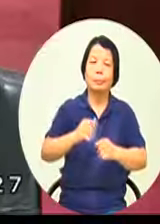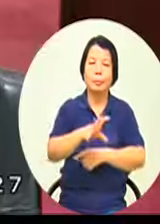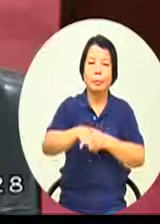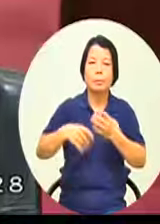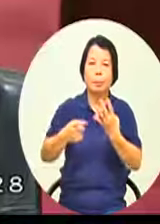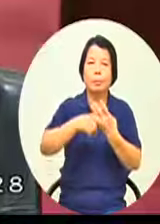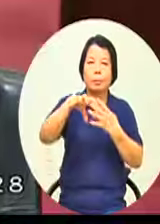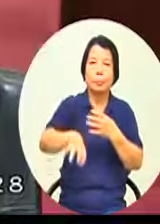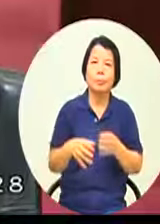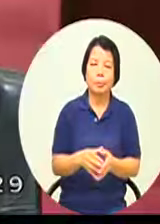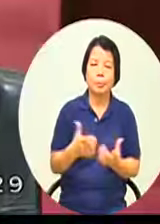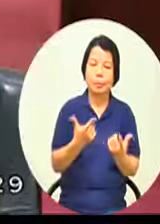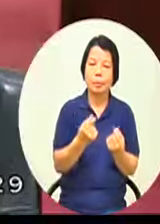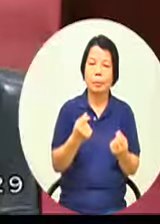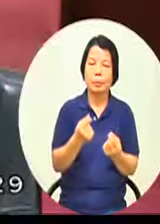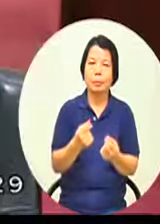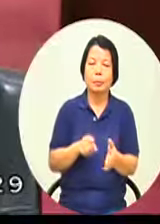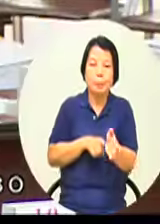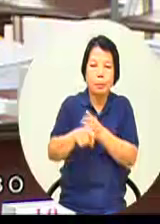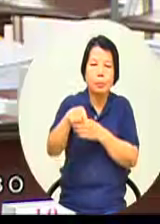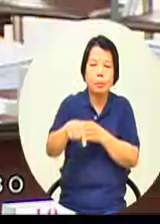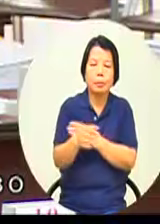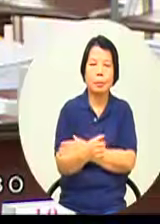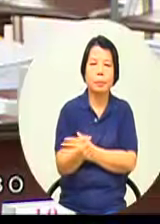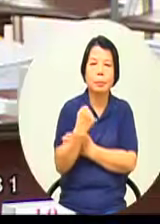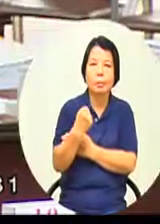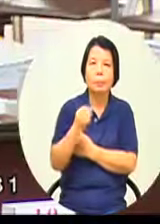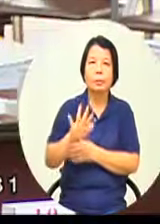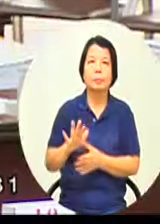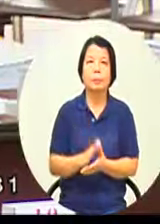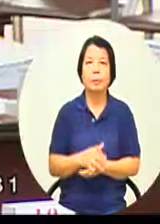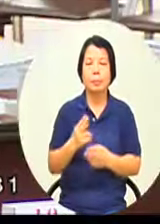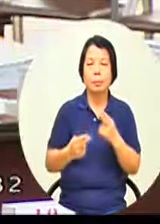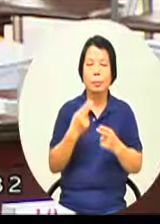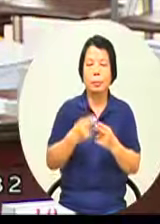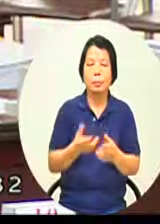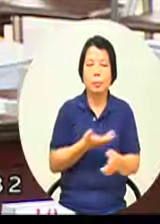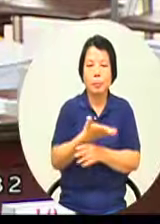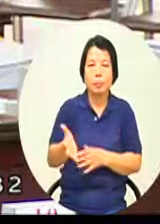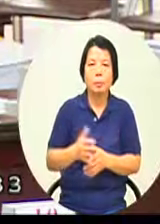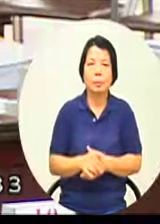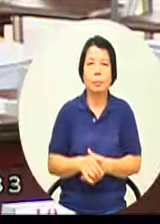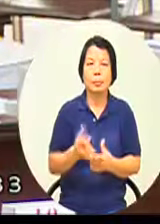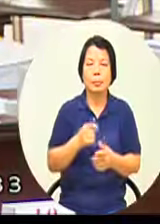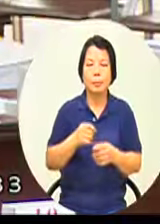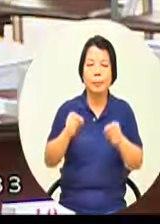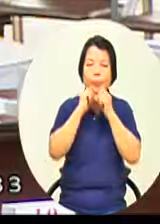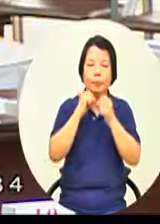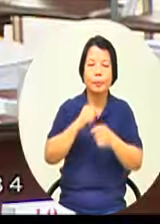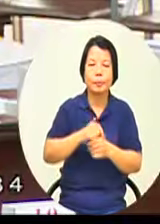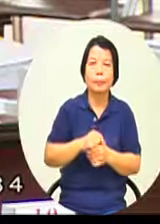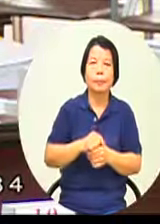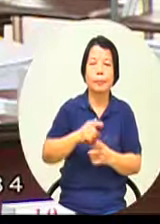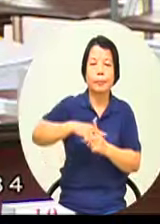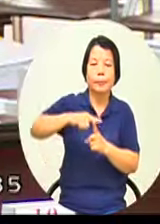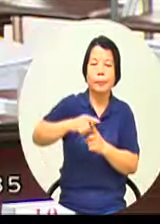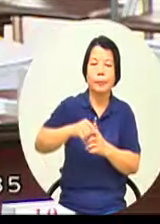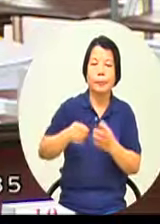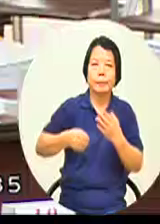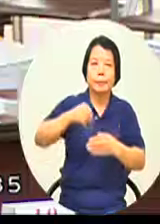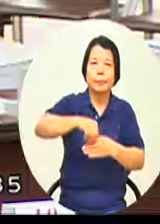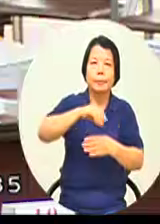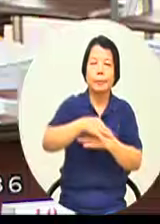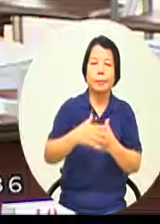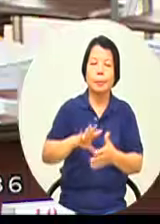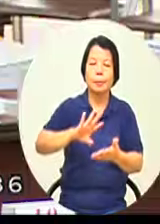嘛？是一直在改良，一直在创造对不对哈？安、啊、怎来？啊，这个区域品质提升的品质，甲伊程度对不对？啊，来外